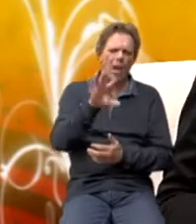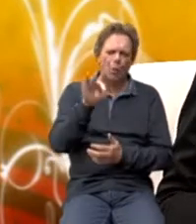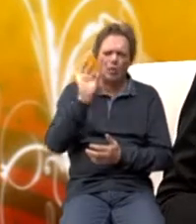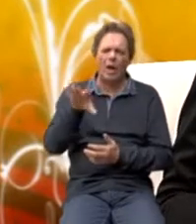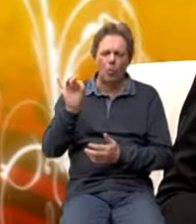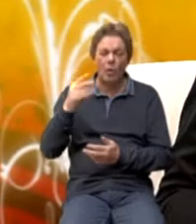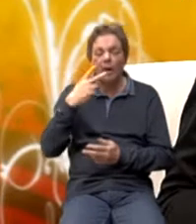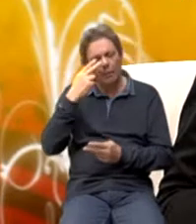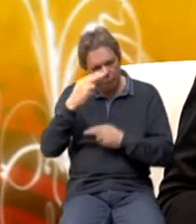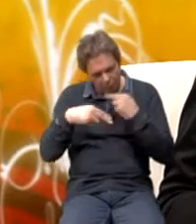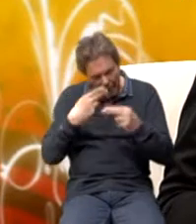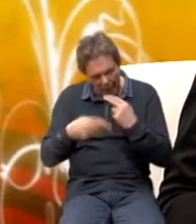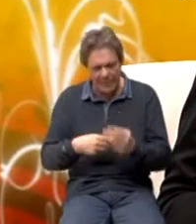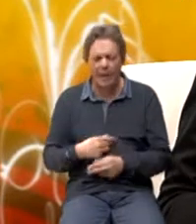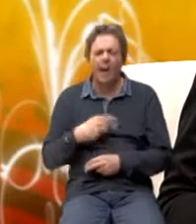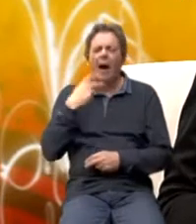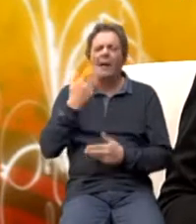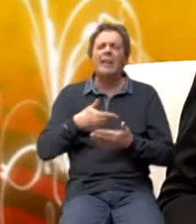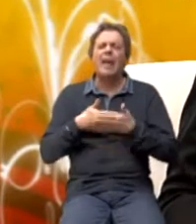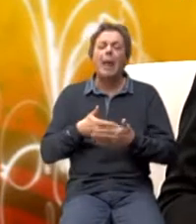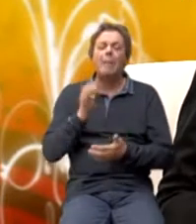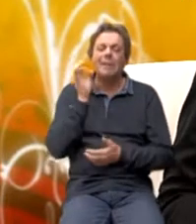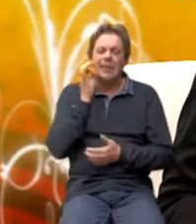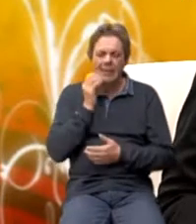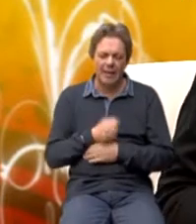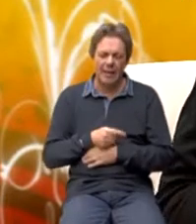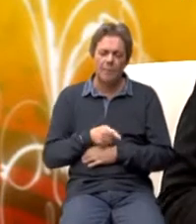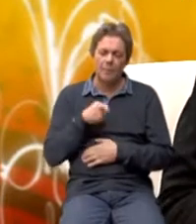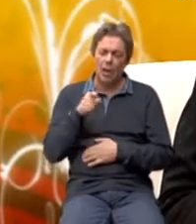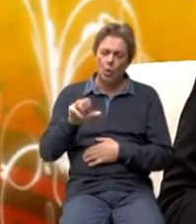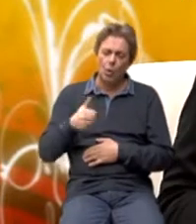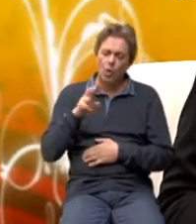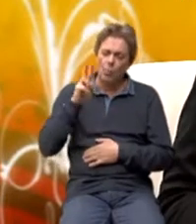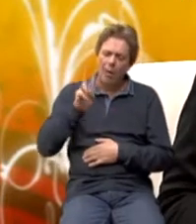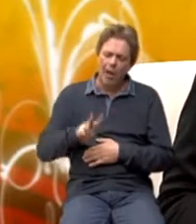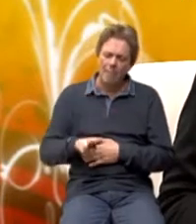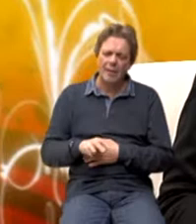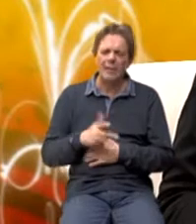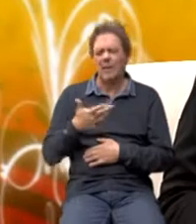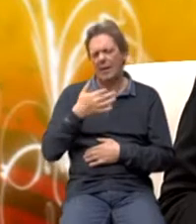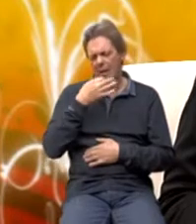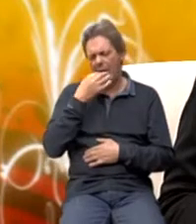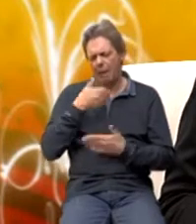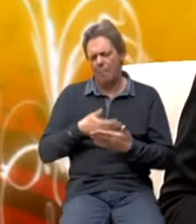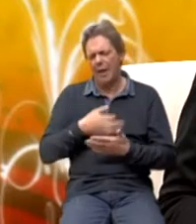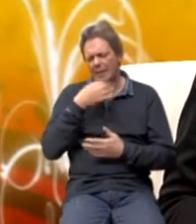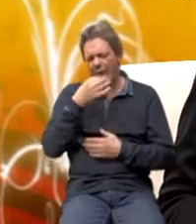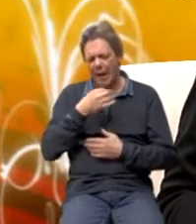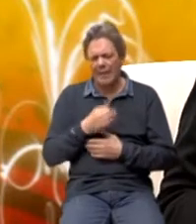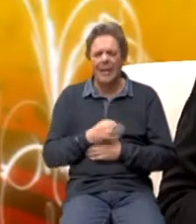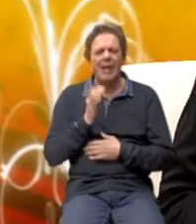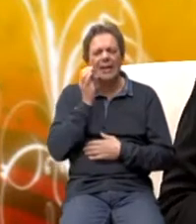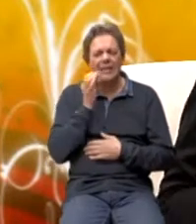uzorke na analizu. Znači analiza se radi na bazi rizika. K tome još mora imati također na bazi analize